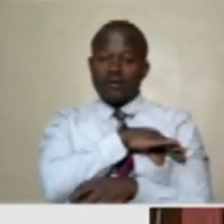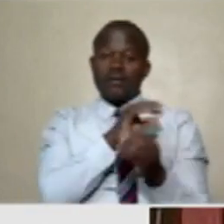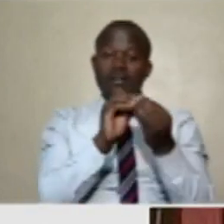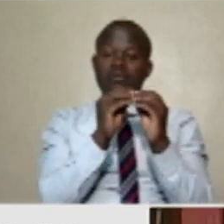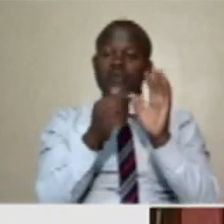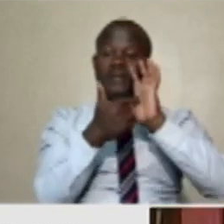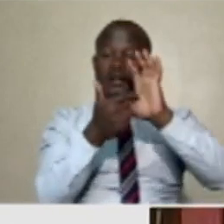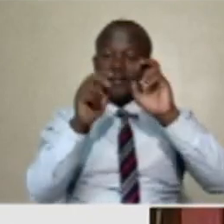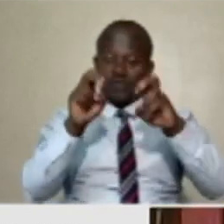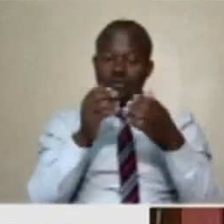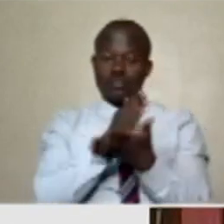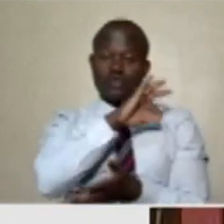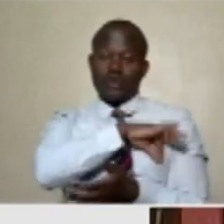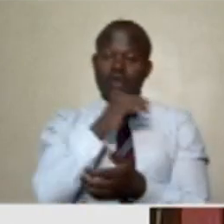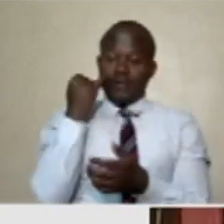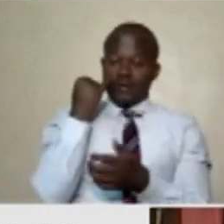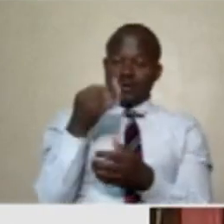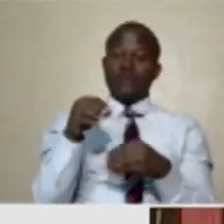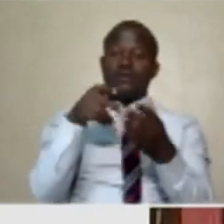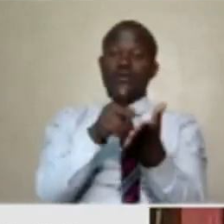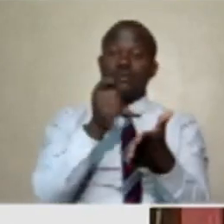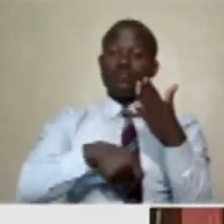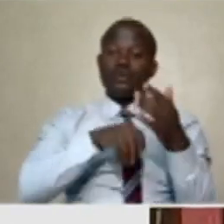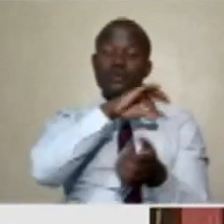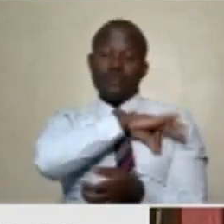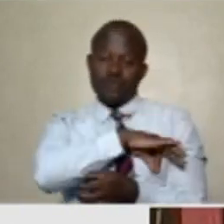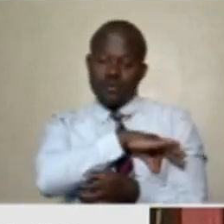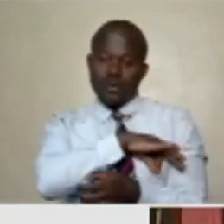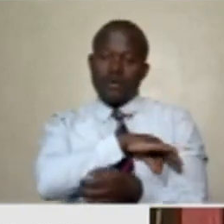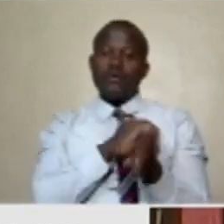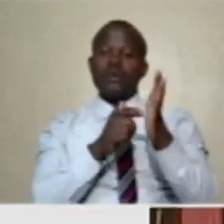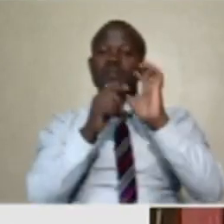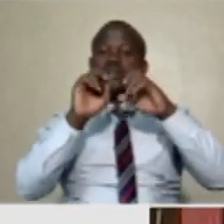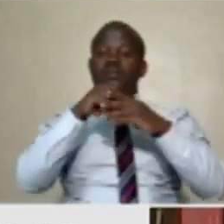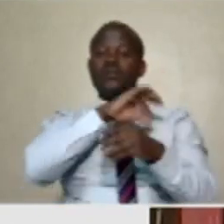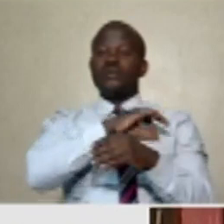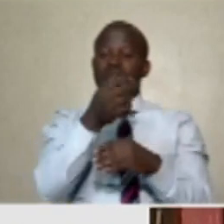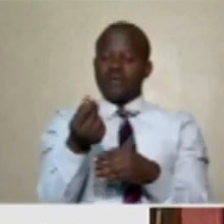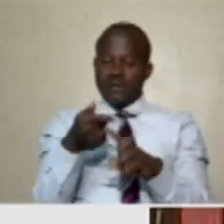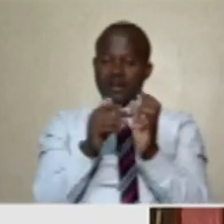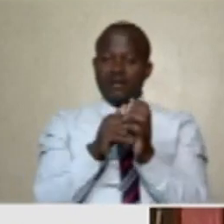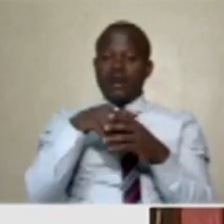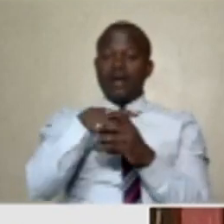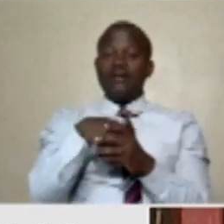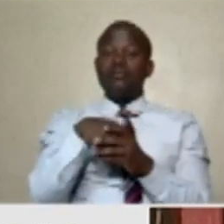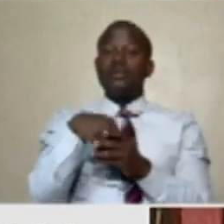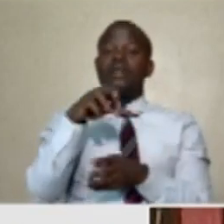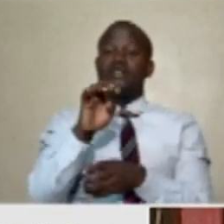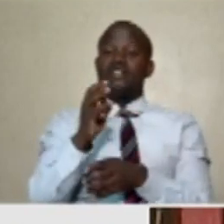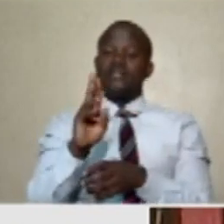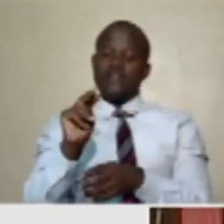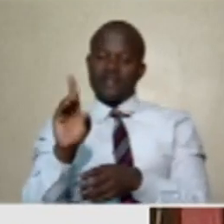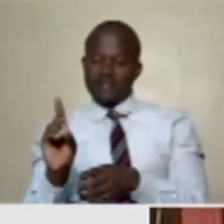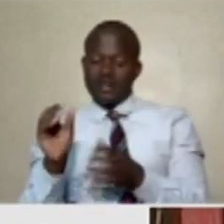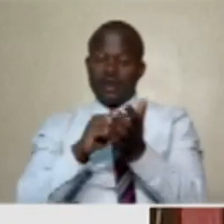nimibare bigaragaza ko nuhundi wungutse igiye gutanga umusoro ku nyungu uherekana ko wungutse y'amafaranga kandi ibiri muri rifande wanya